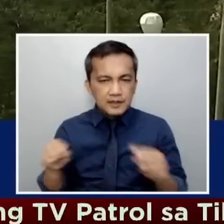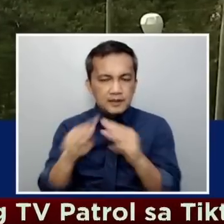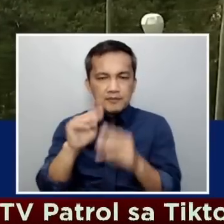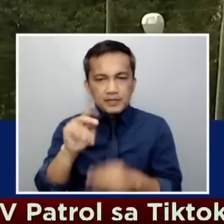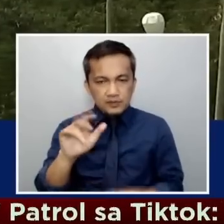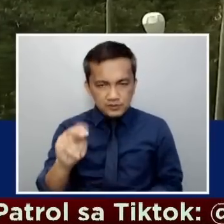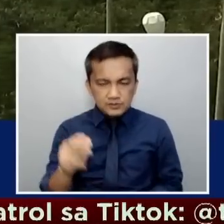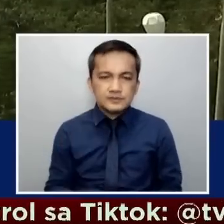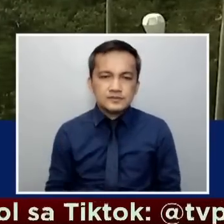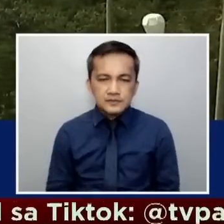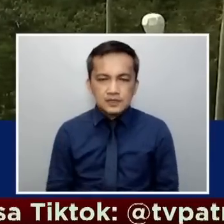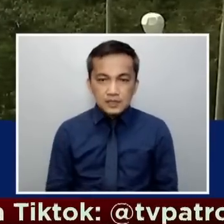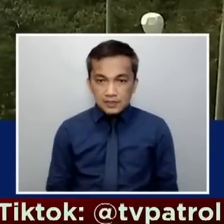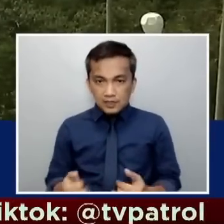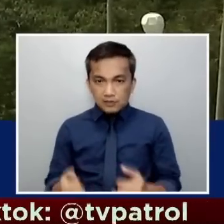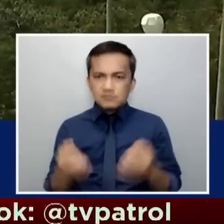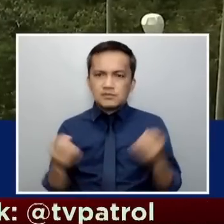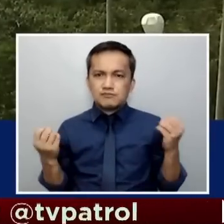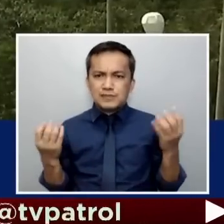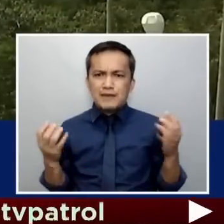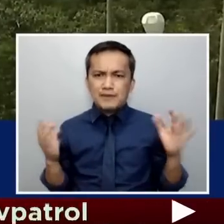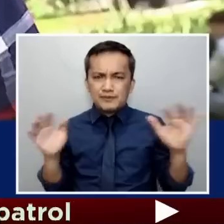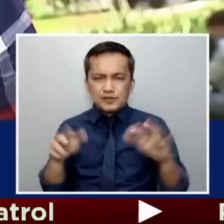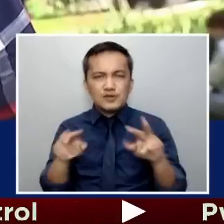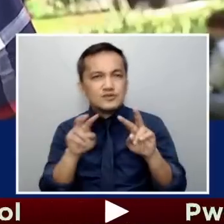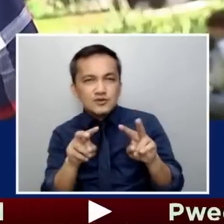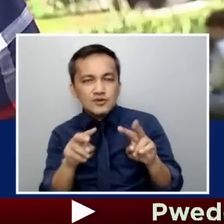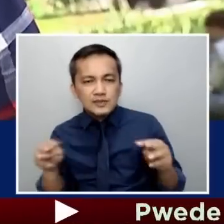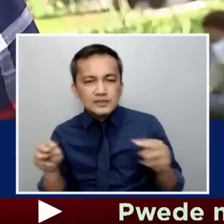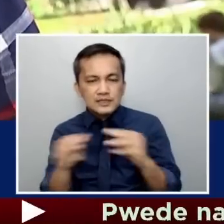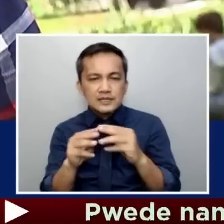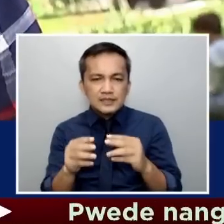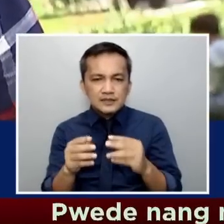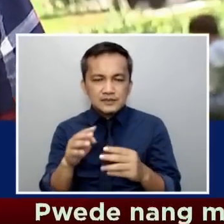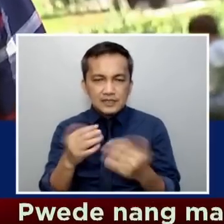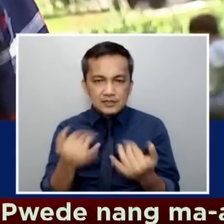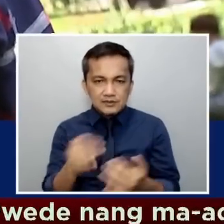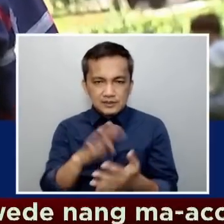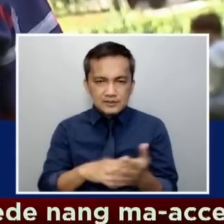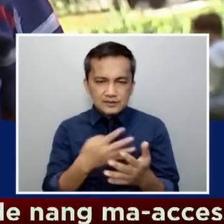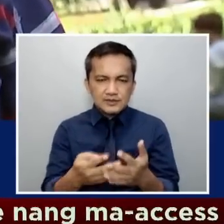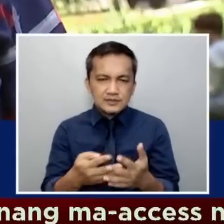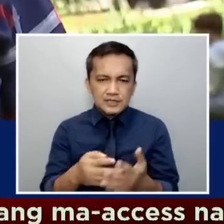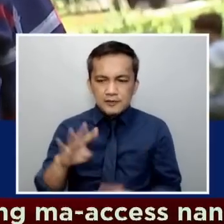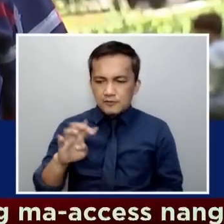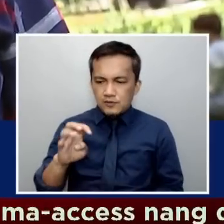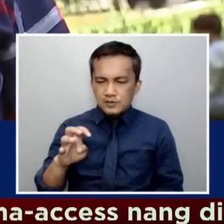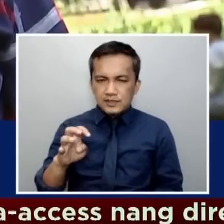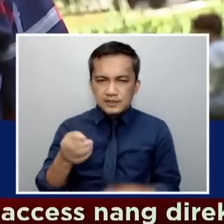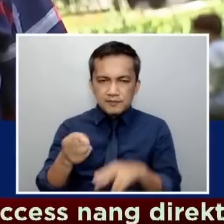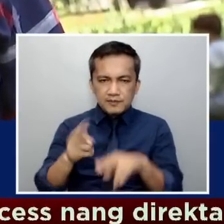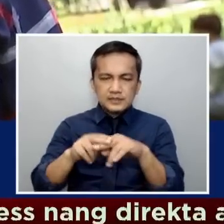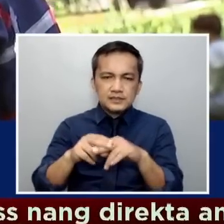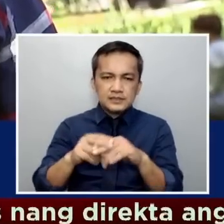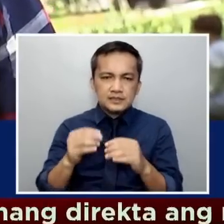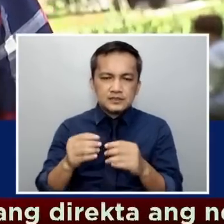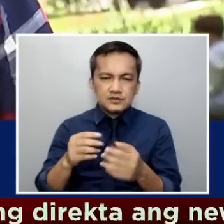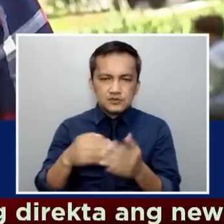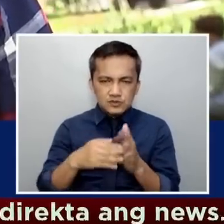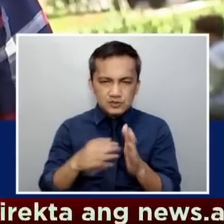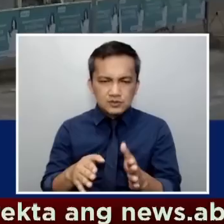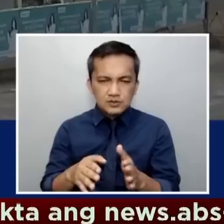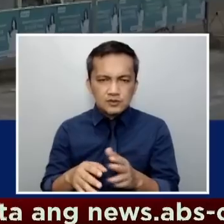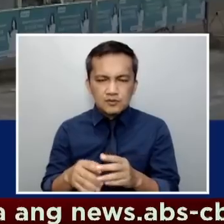gusto talaga nilang ma-witness si Mayon po. Ngayon may nakaschedule kaming 400 plus na students tour